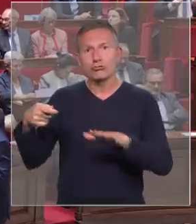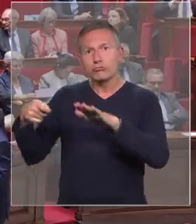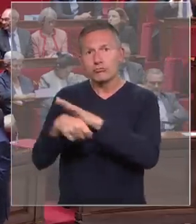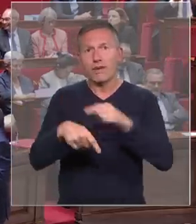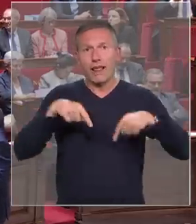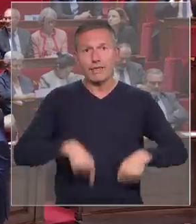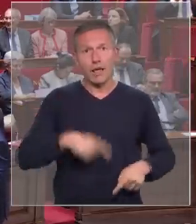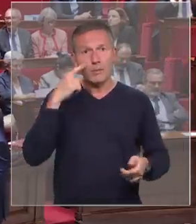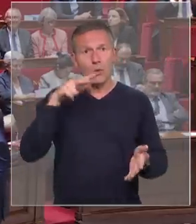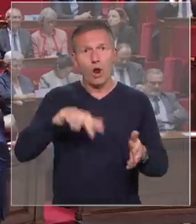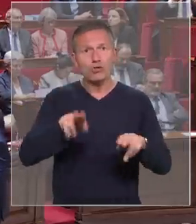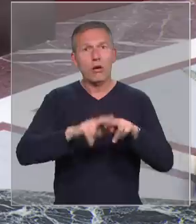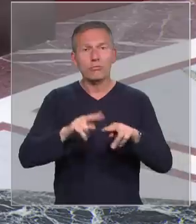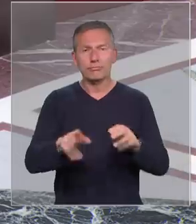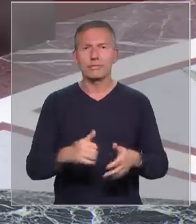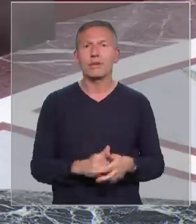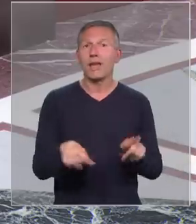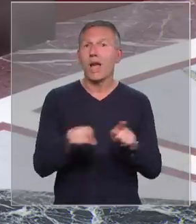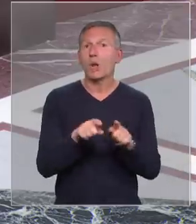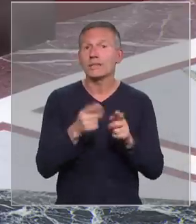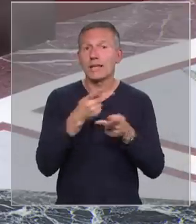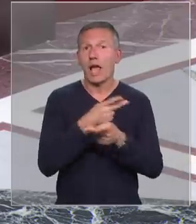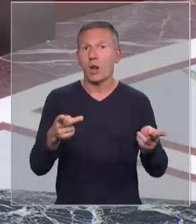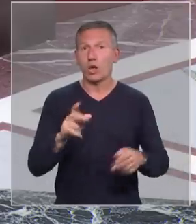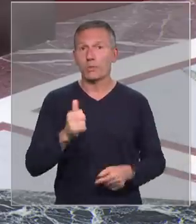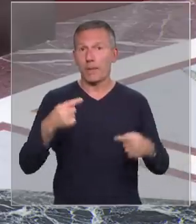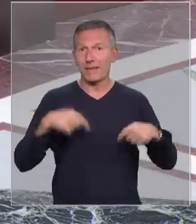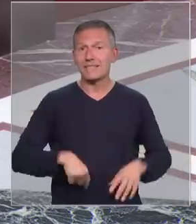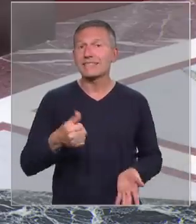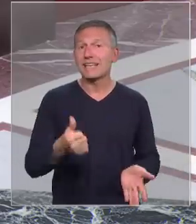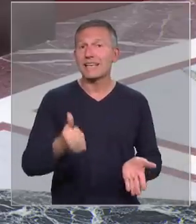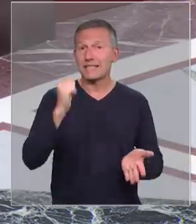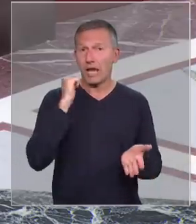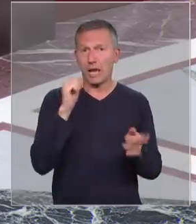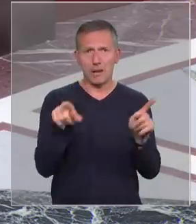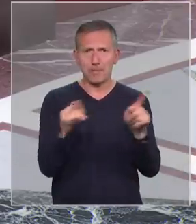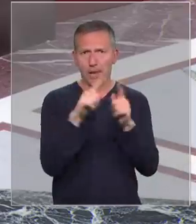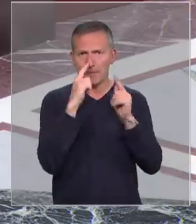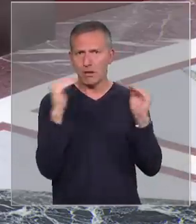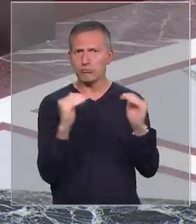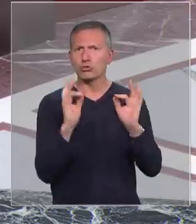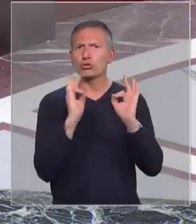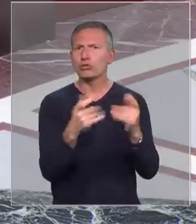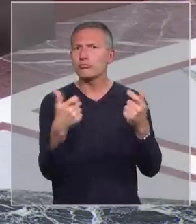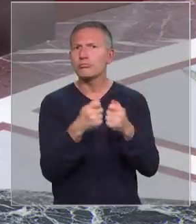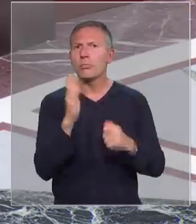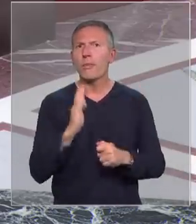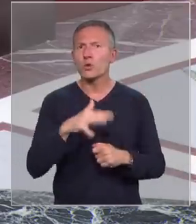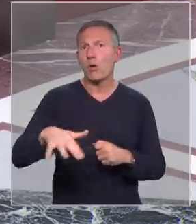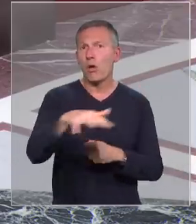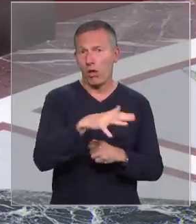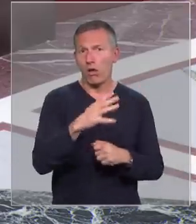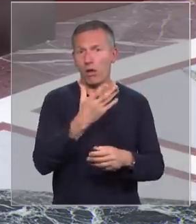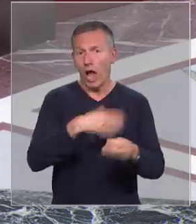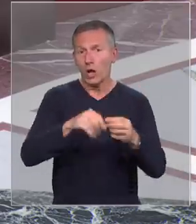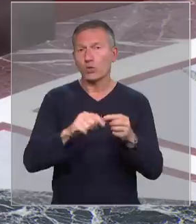logements de ce pays. Et les annonces de Madame la Première Ministre hier sont à la hauteur des besoins et seront complétées